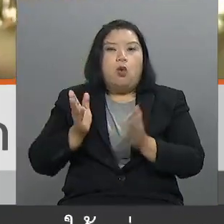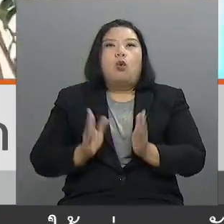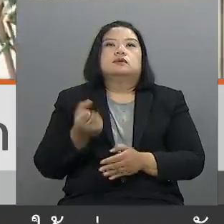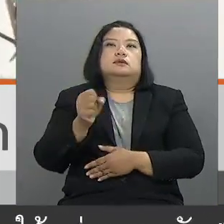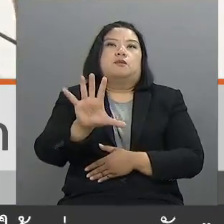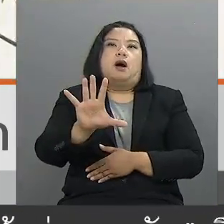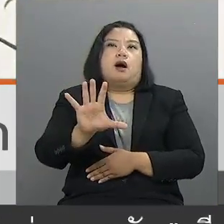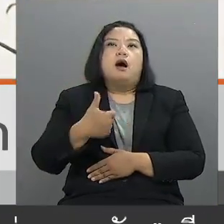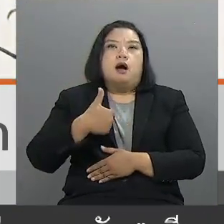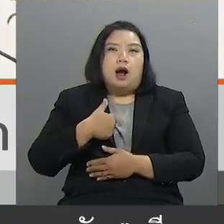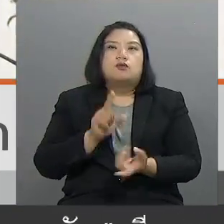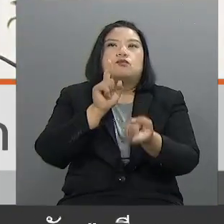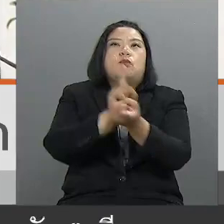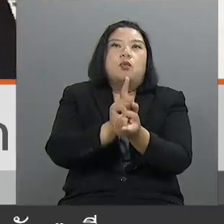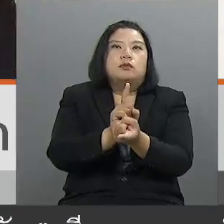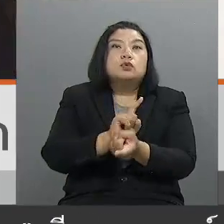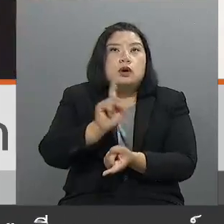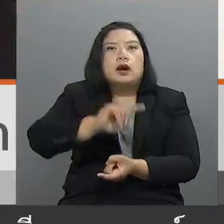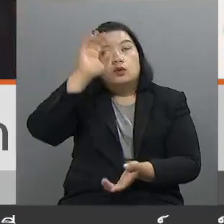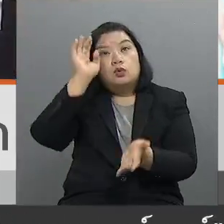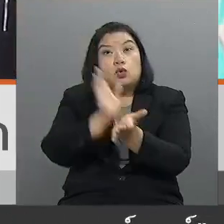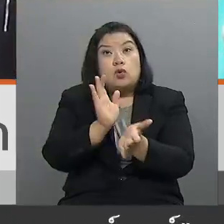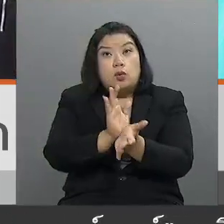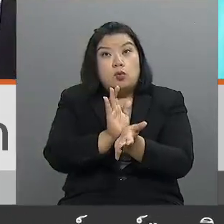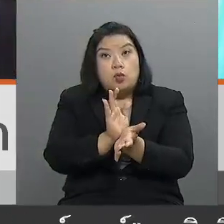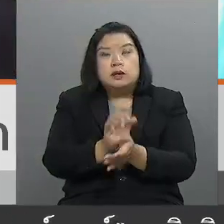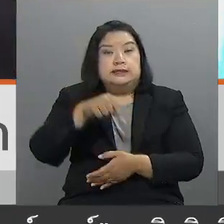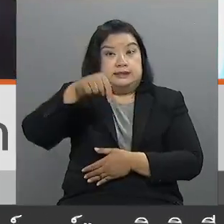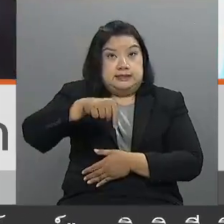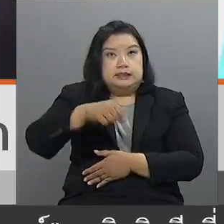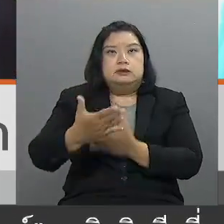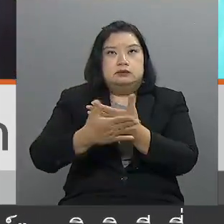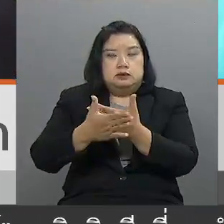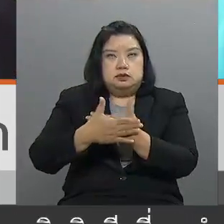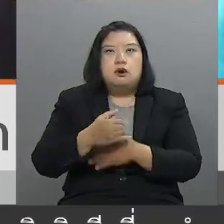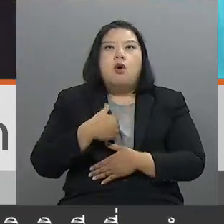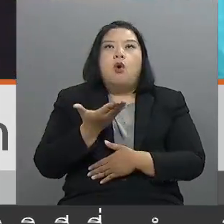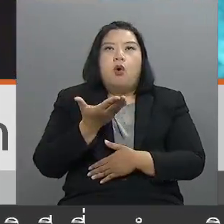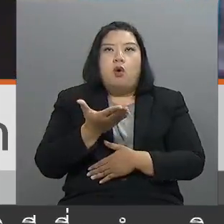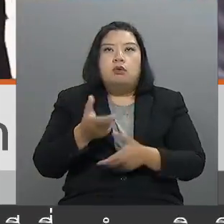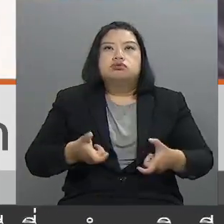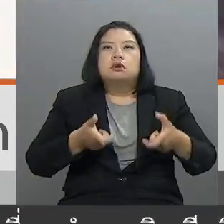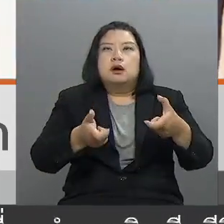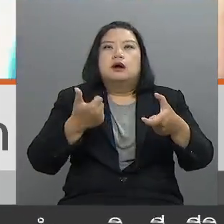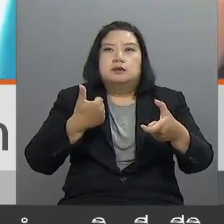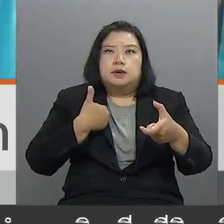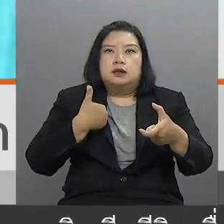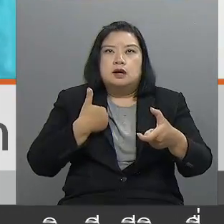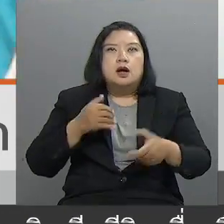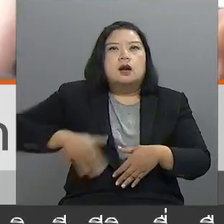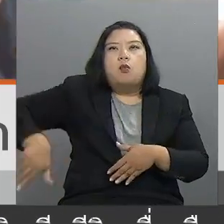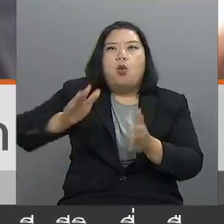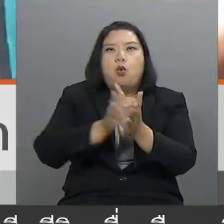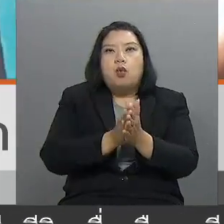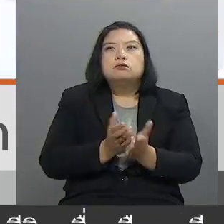ตัวตามที่พนักงานสอบสวนสถานีตำรวจนครบาลสำราญราษฎร์นัดส่งสำนวนคดีพร้อมตัวผู้ต้องหาต่อไปไงอาการ